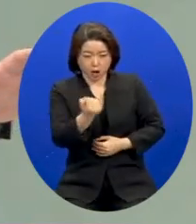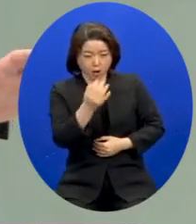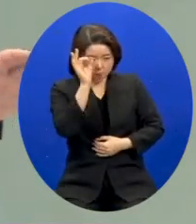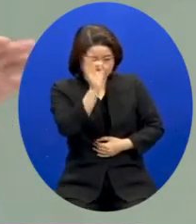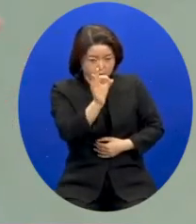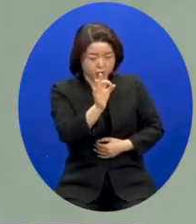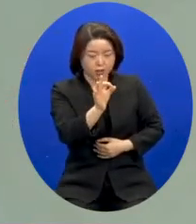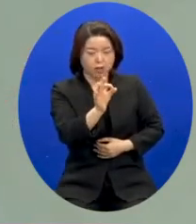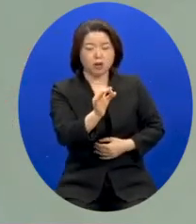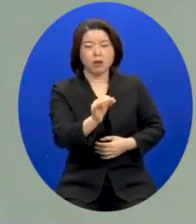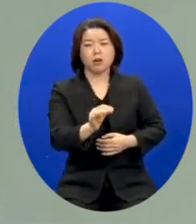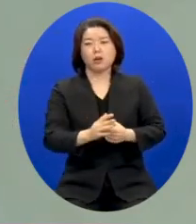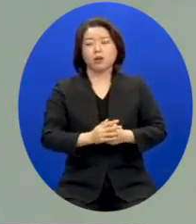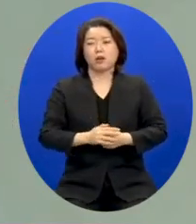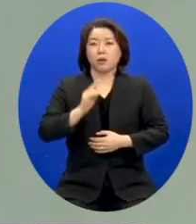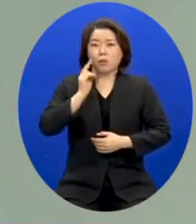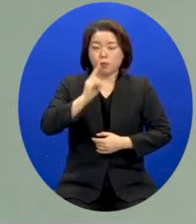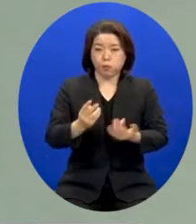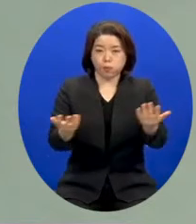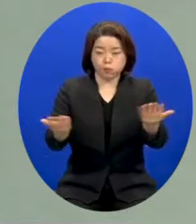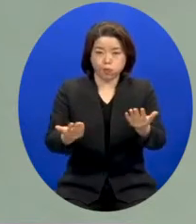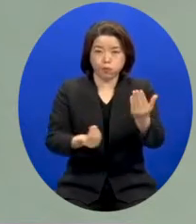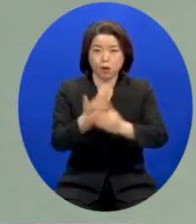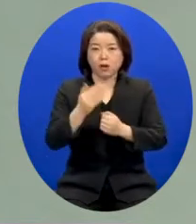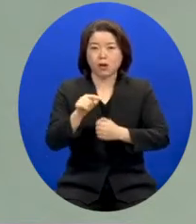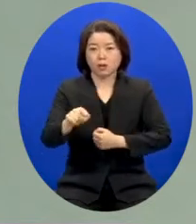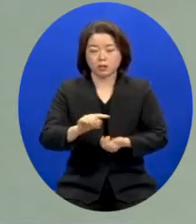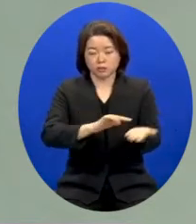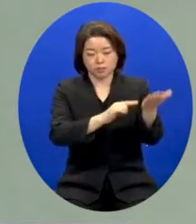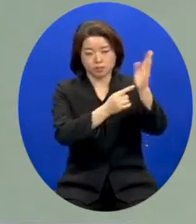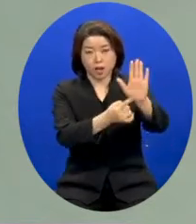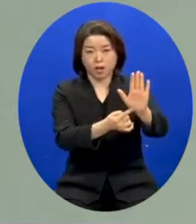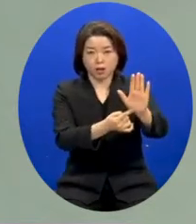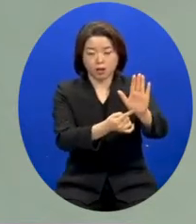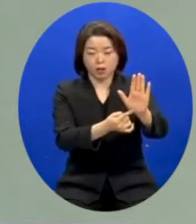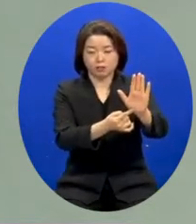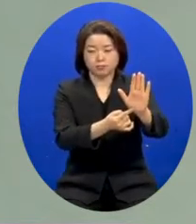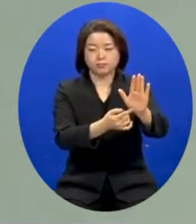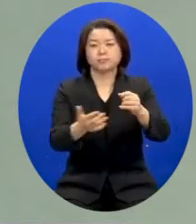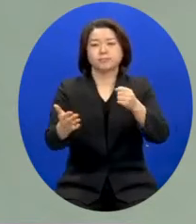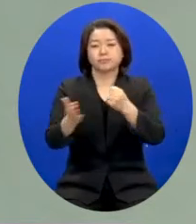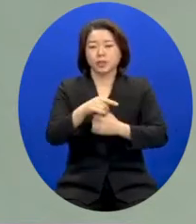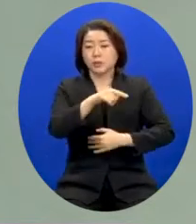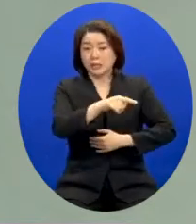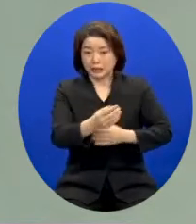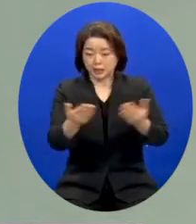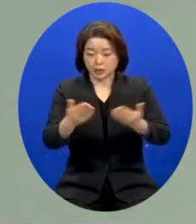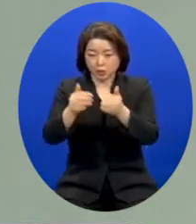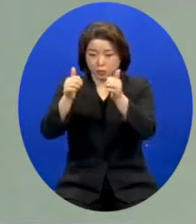저질렀어요. 그 사실이 결국은 드러나고 재판을 받게 됩니다.